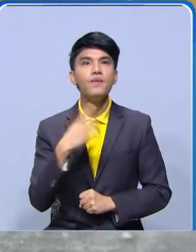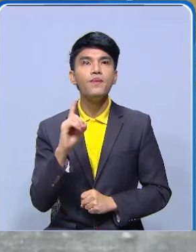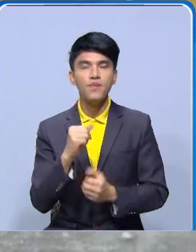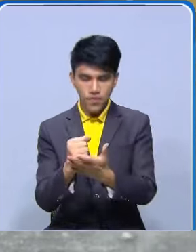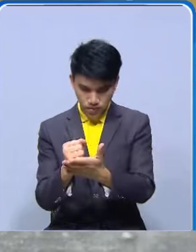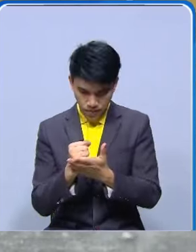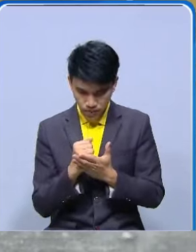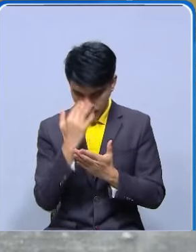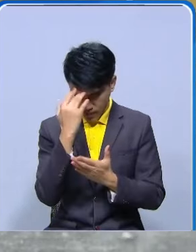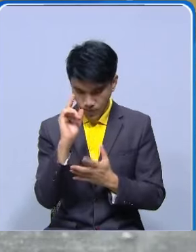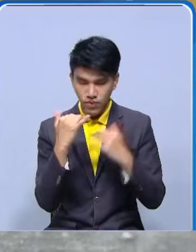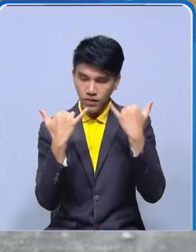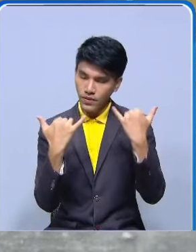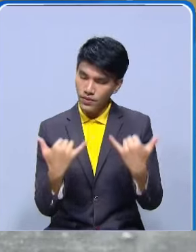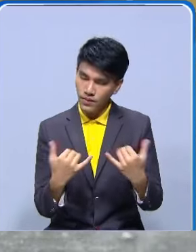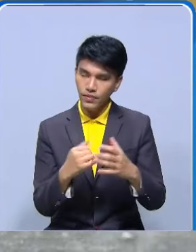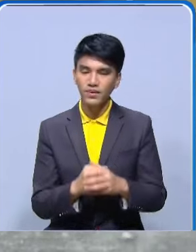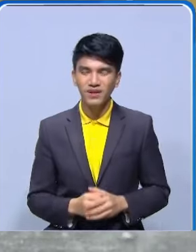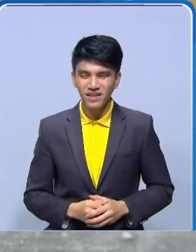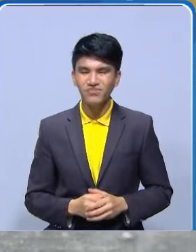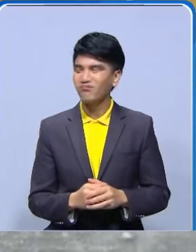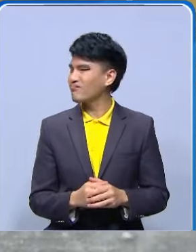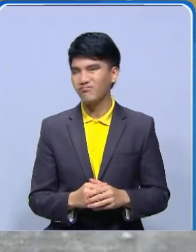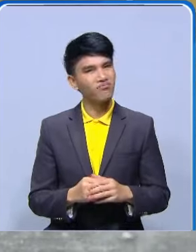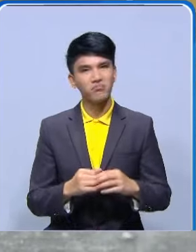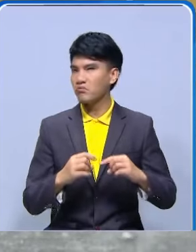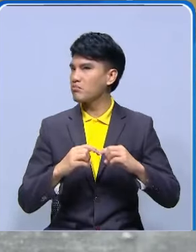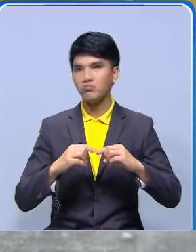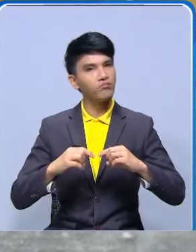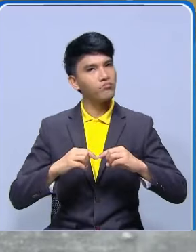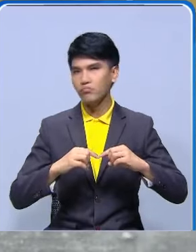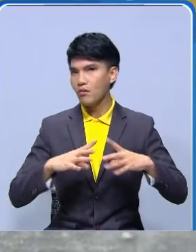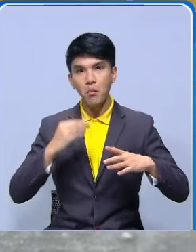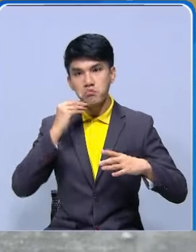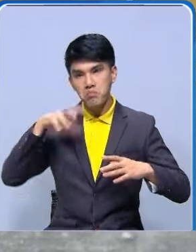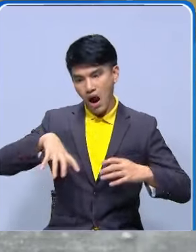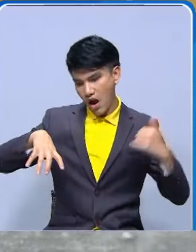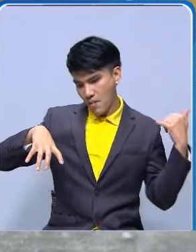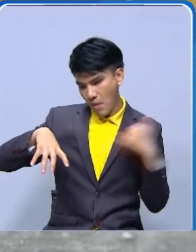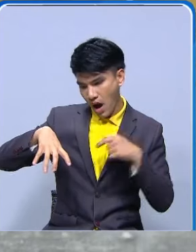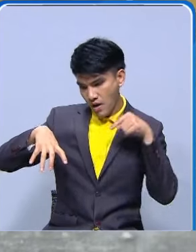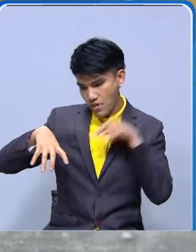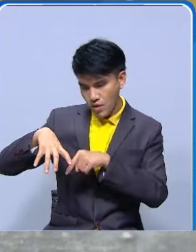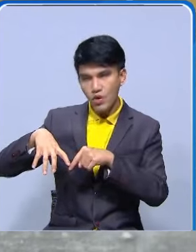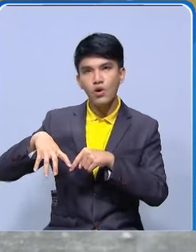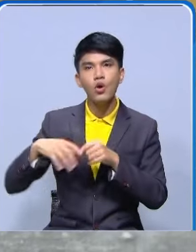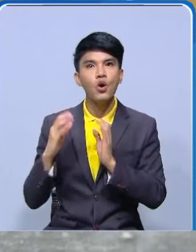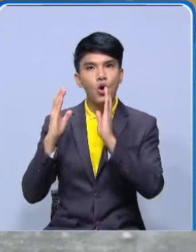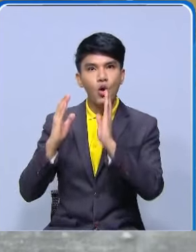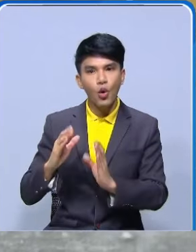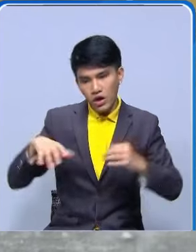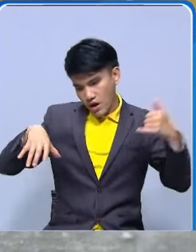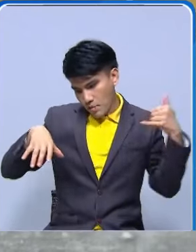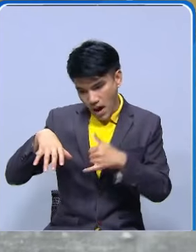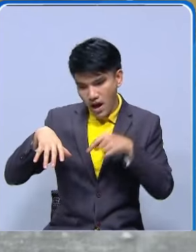กันเพราะว่าอย่างเงี้ยมันเหมือนการทำการที่อุกอาดเกินคือว่าเข้ามาทำลายทรัพยสินถึงในบ้านเรามาทำลายคนถึงในห้องนอนในห้อง